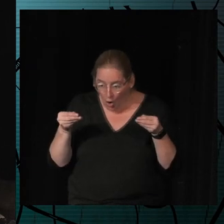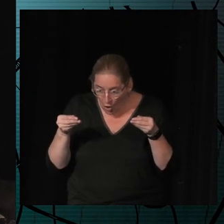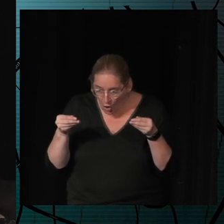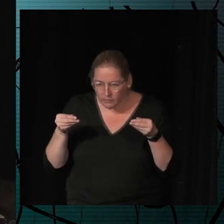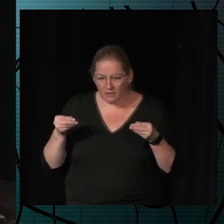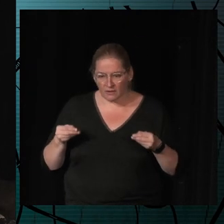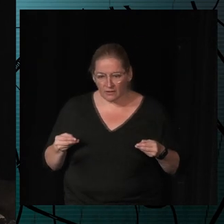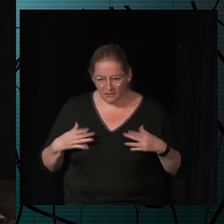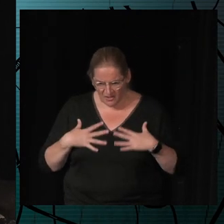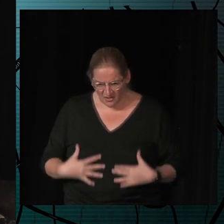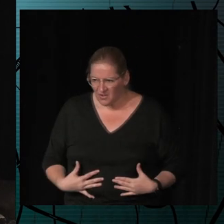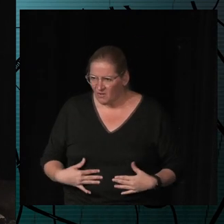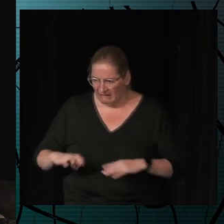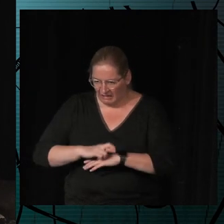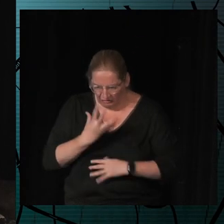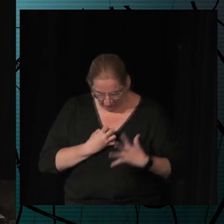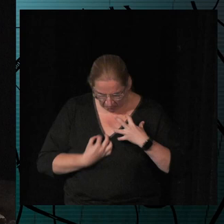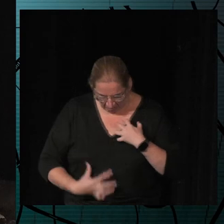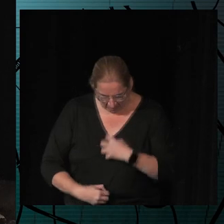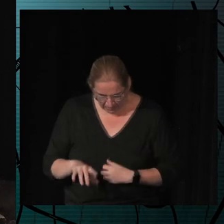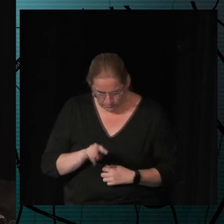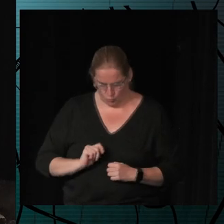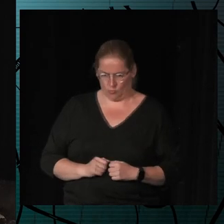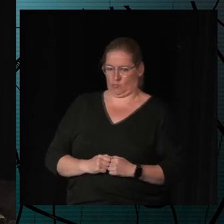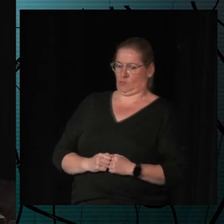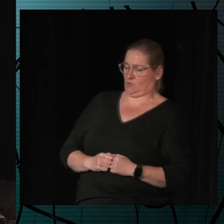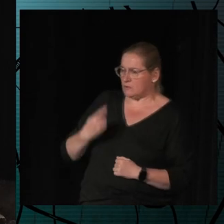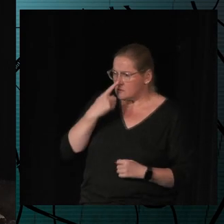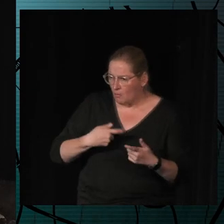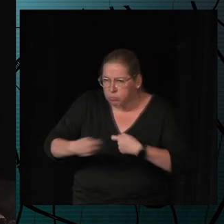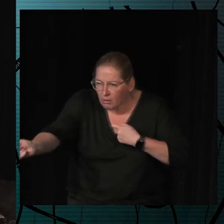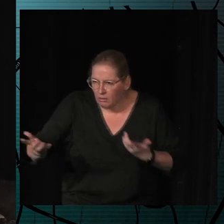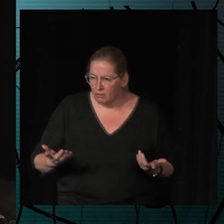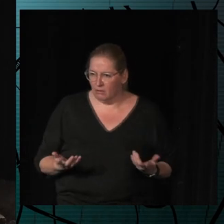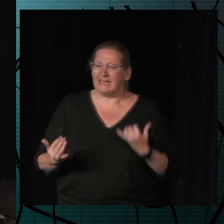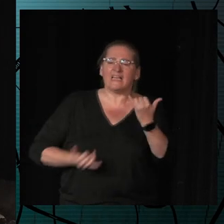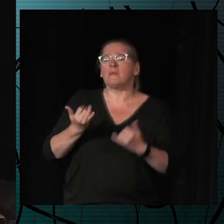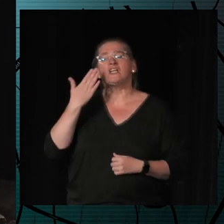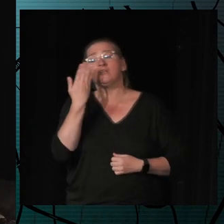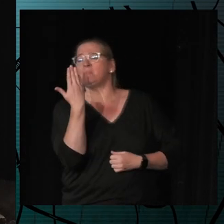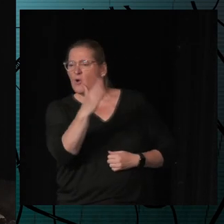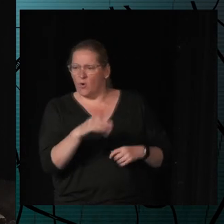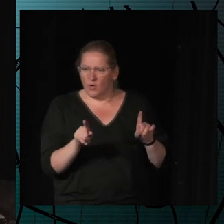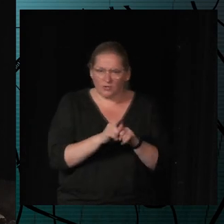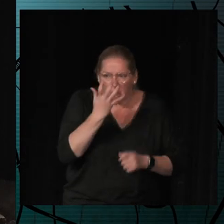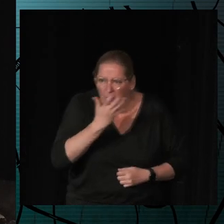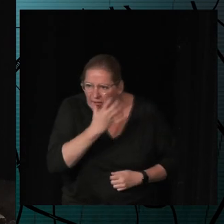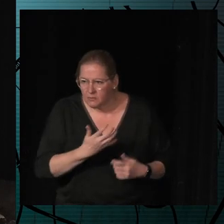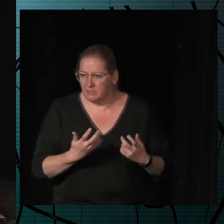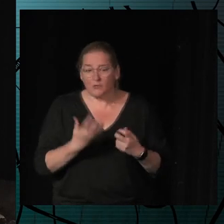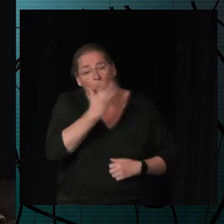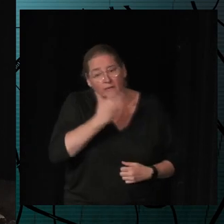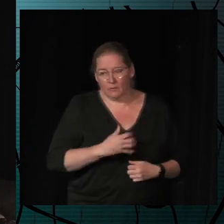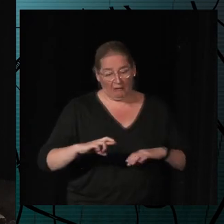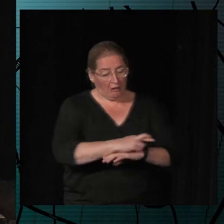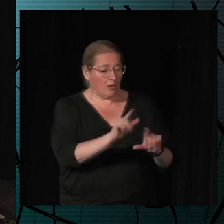mangé par des rats l'effet est d'autant plus saisissant que si on était dans un endroit où on s'attend avec un décor à la bloodborn où on s'attend à avoir des carcasses mangés par des rats oui ça peut ça peut